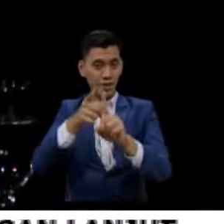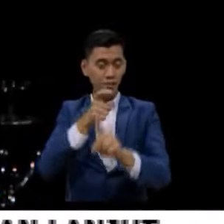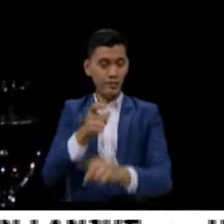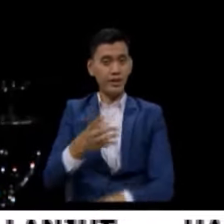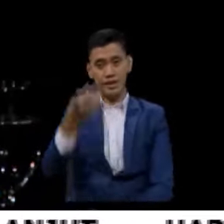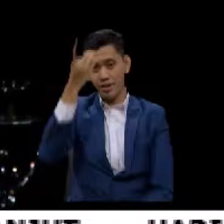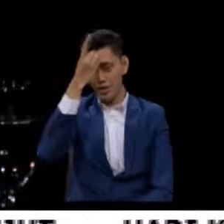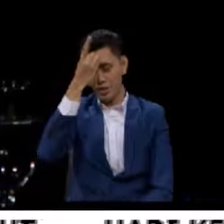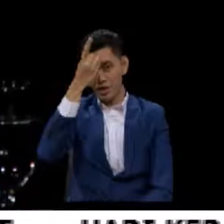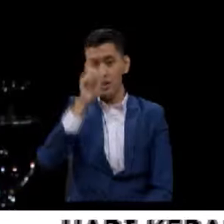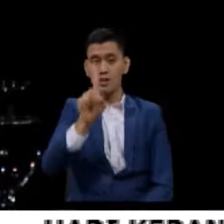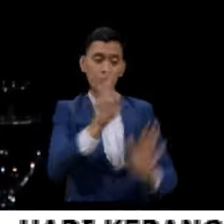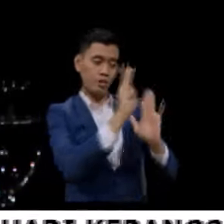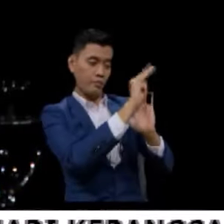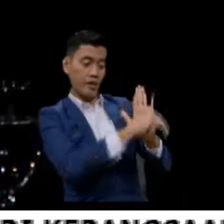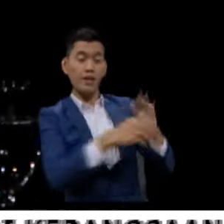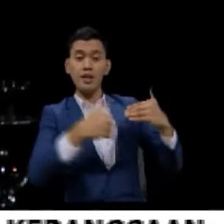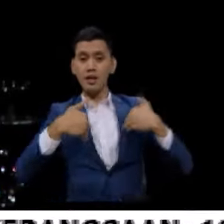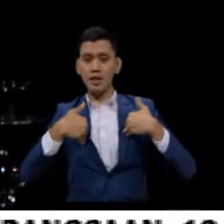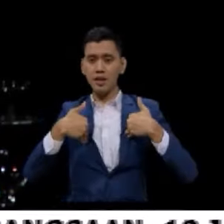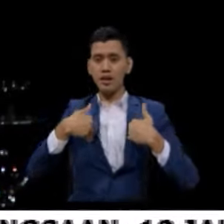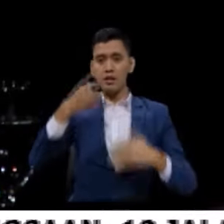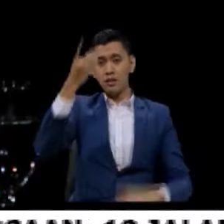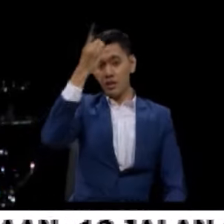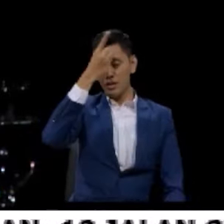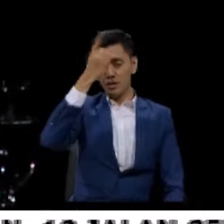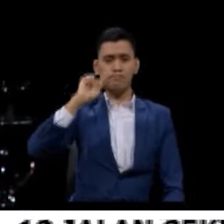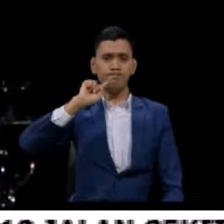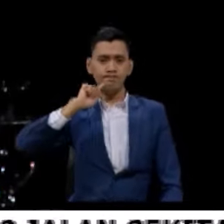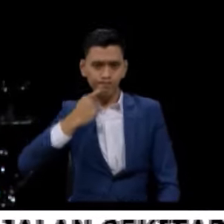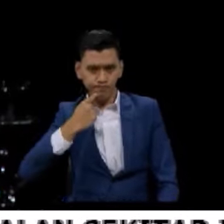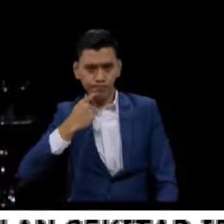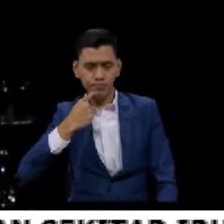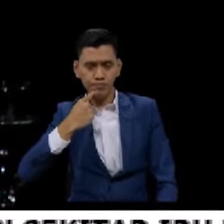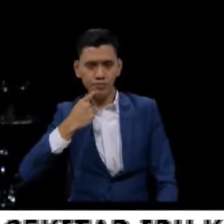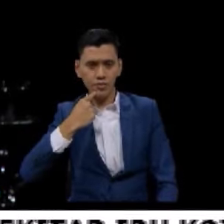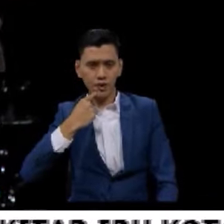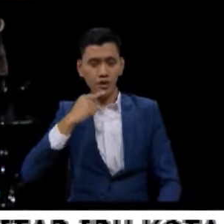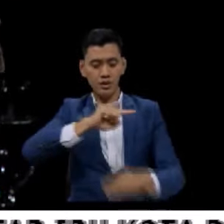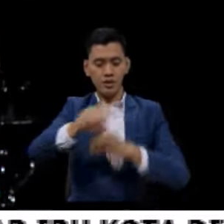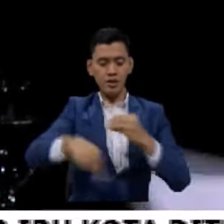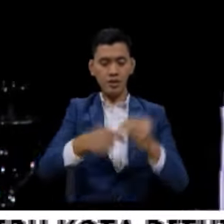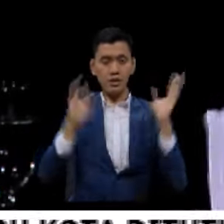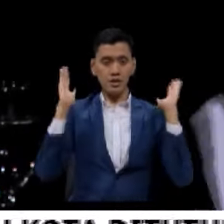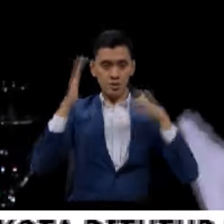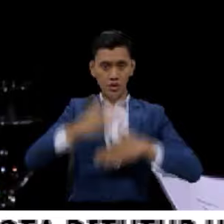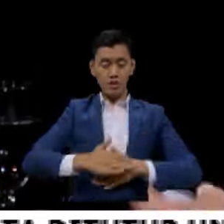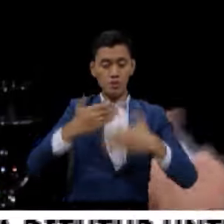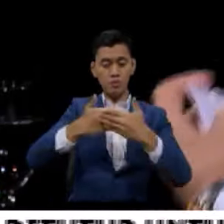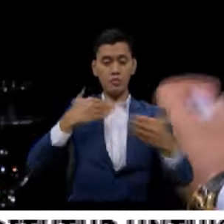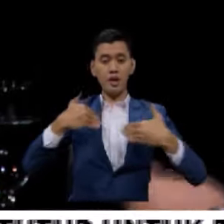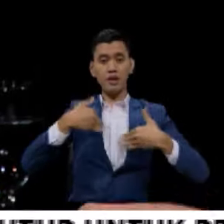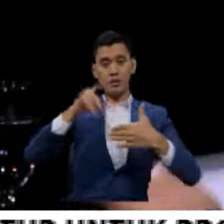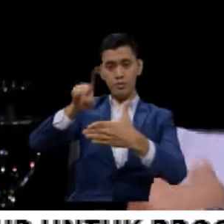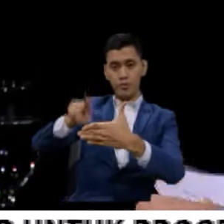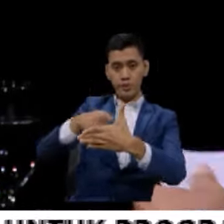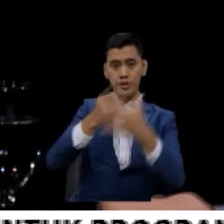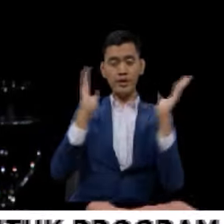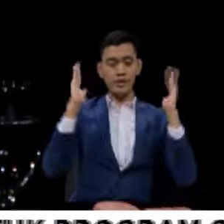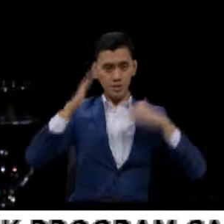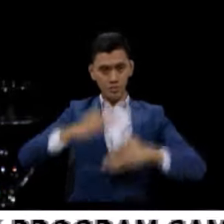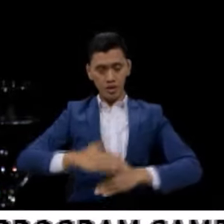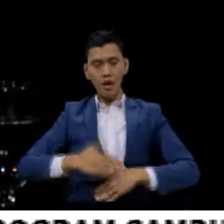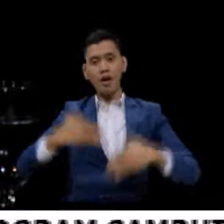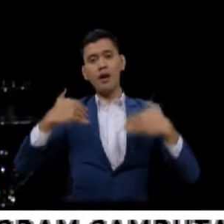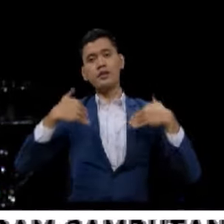dalam satu ini mewakili datuk mempertegaskan dan memberikan suguhan spesifik bersolat sebelumnya ada bulan shalat kemudian ada qiamulail